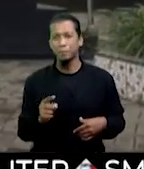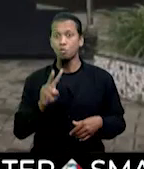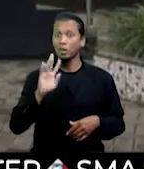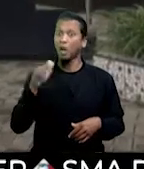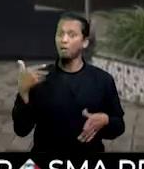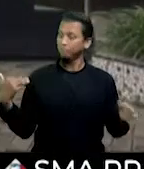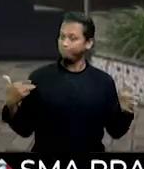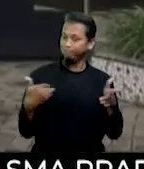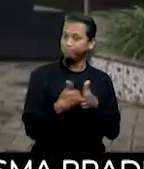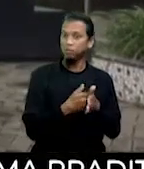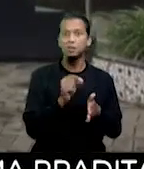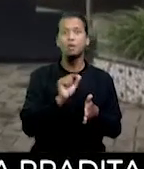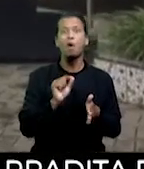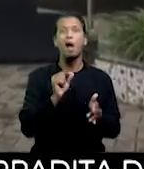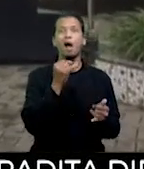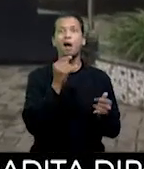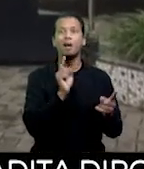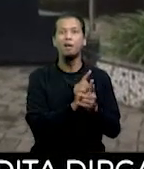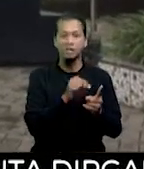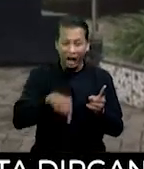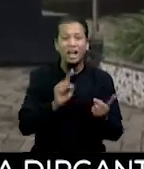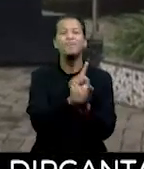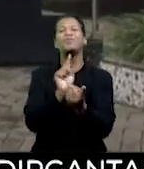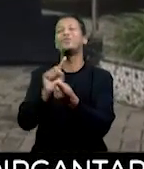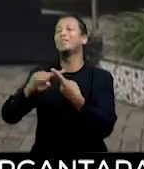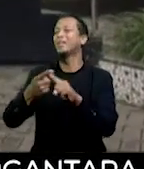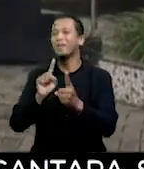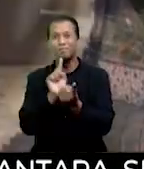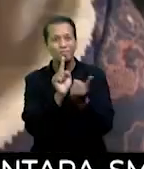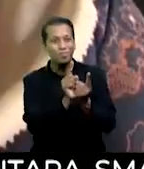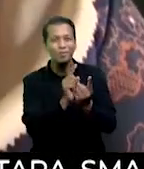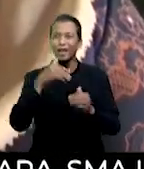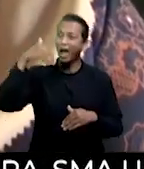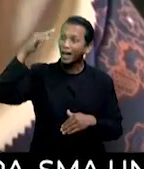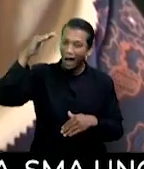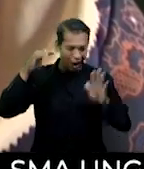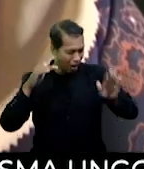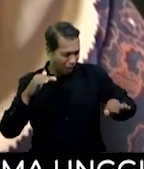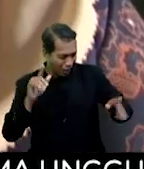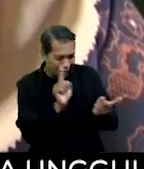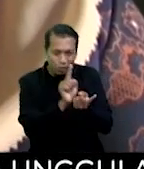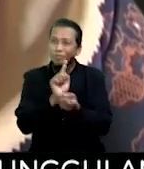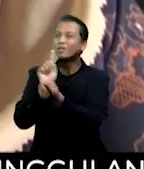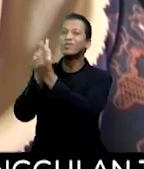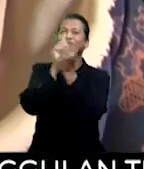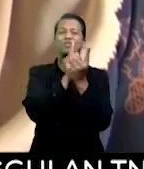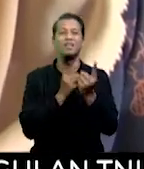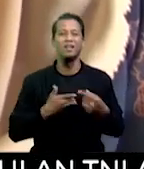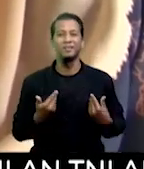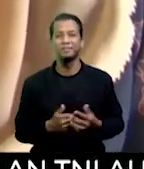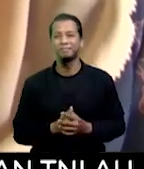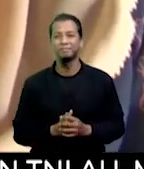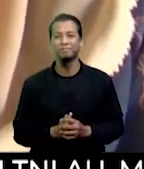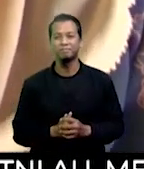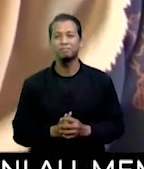akhirnya ketemu sama teman-teman juga. Dan itu juga ketemu sama kelasnya dan adik kelasnya juga. Hanya saja sesuai dengan aturan yang